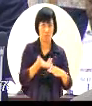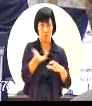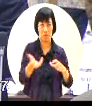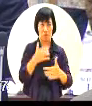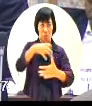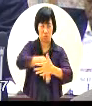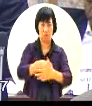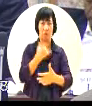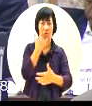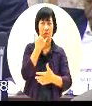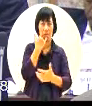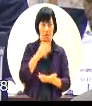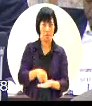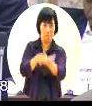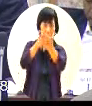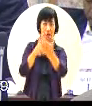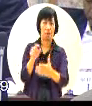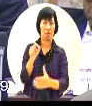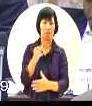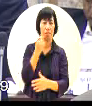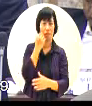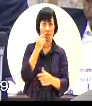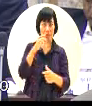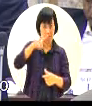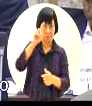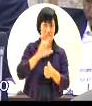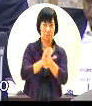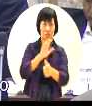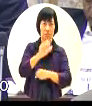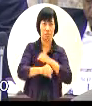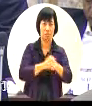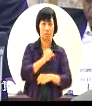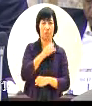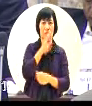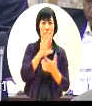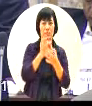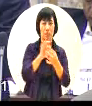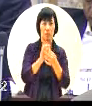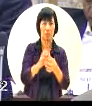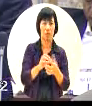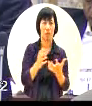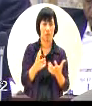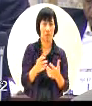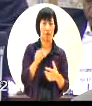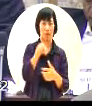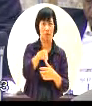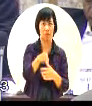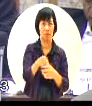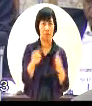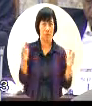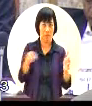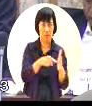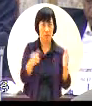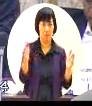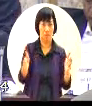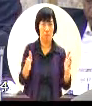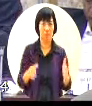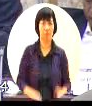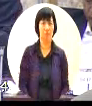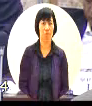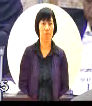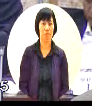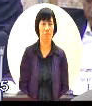定，啊了优先哦推动，就是先到这阿克湾到工商会这样七的部分。啊，这案呢，迄、